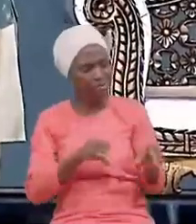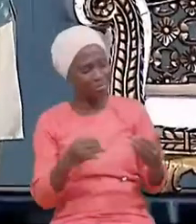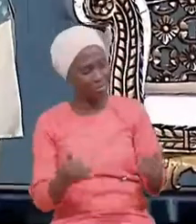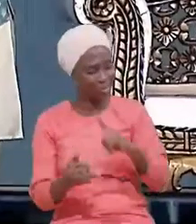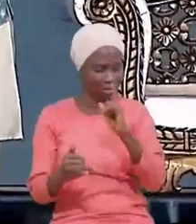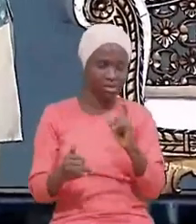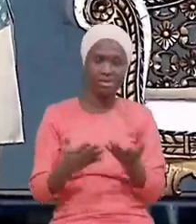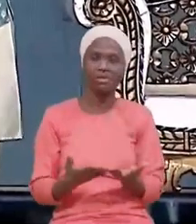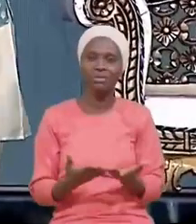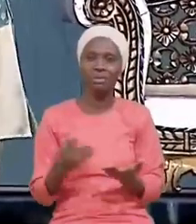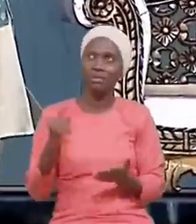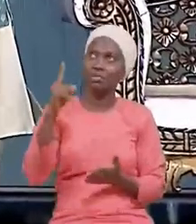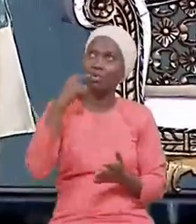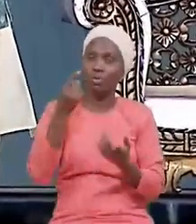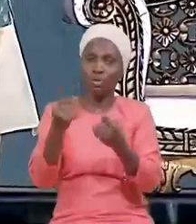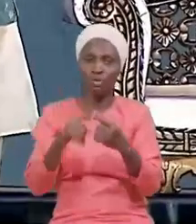Celui qui est venu